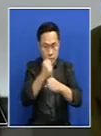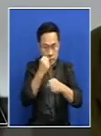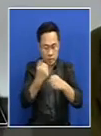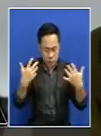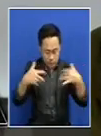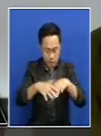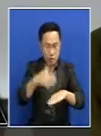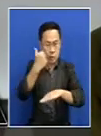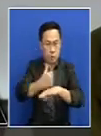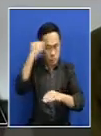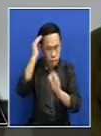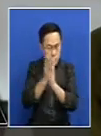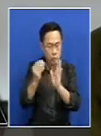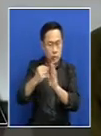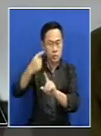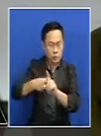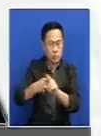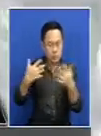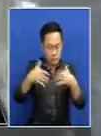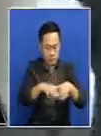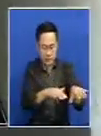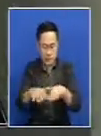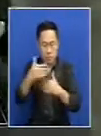สานกับผู้บัญชาการตำรวจนครบาลไปแล้ว